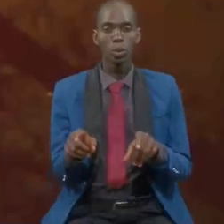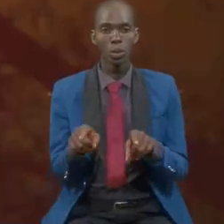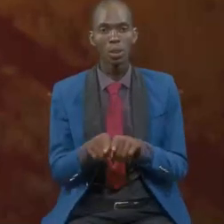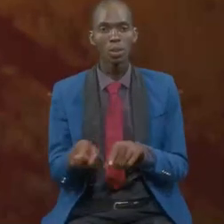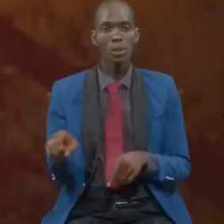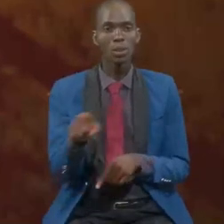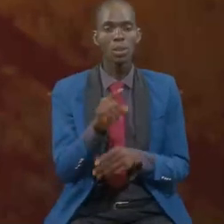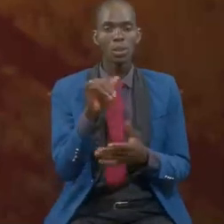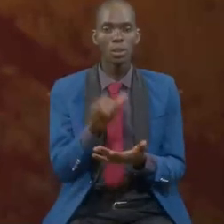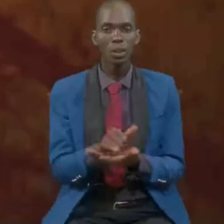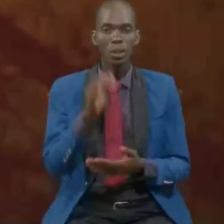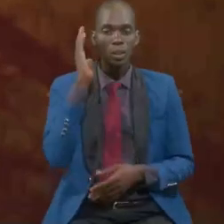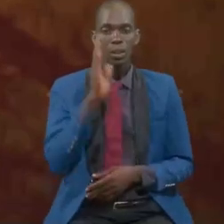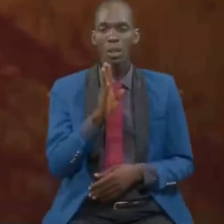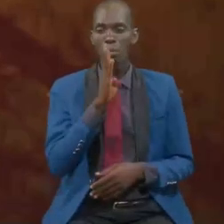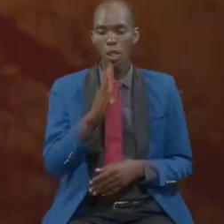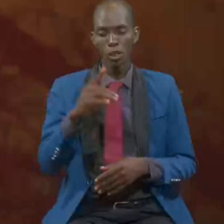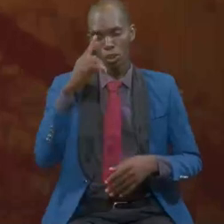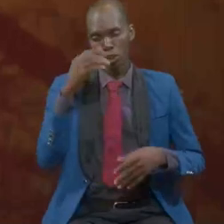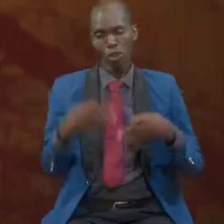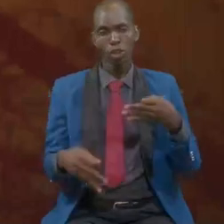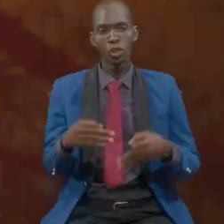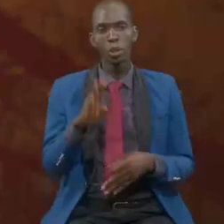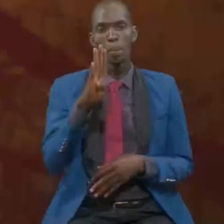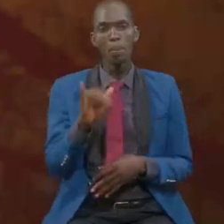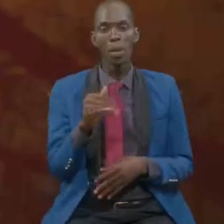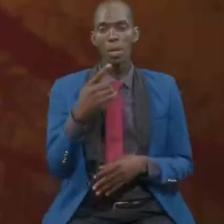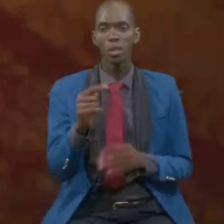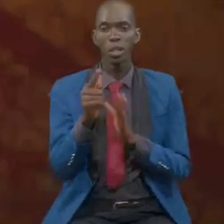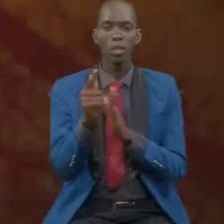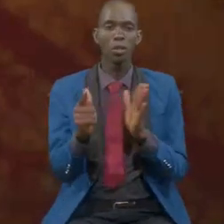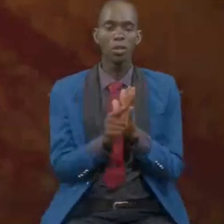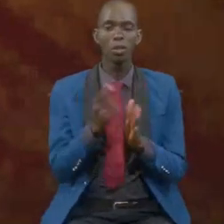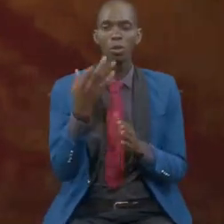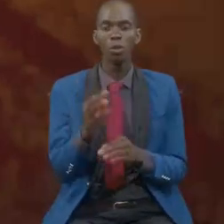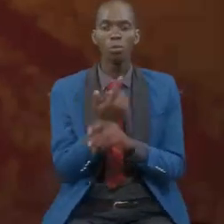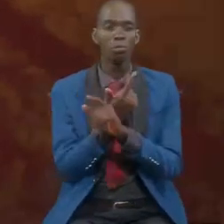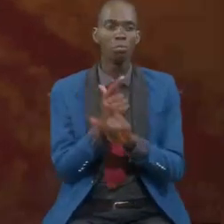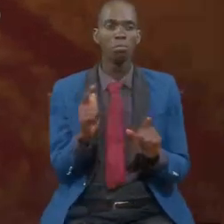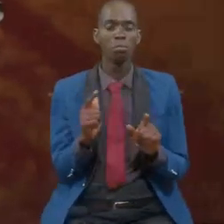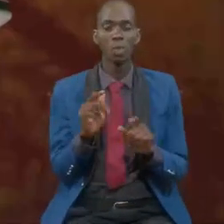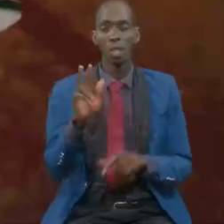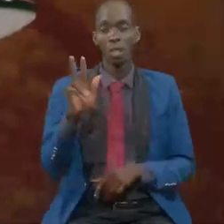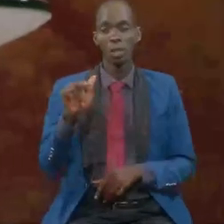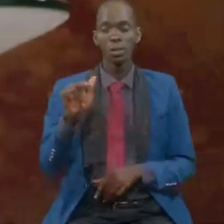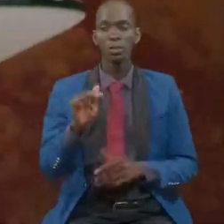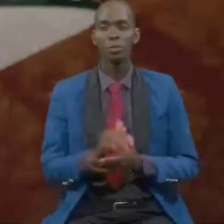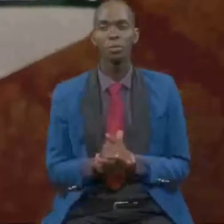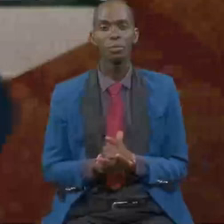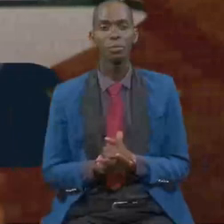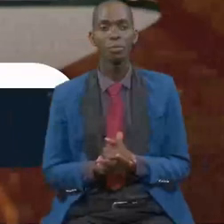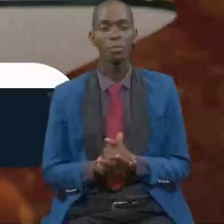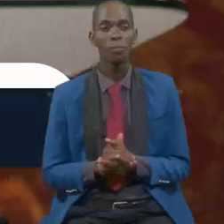agissez comme devant être jugé par une loi de liberté. Verset